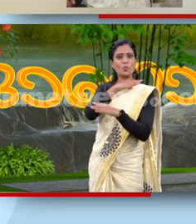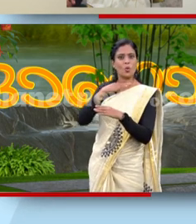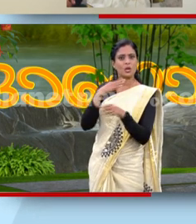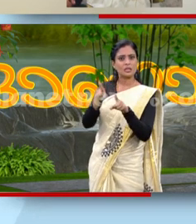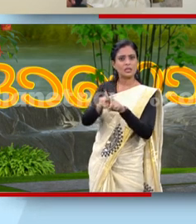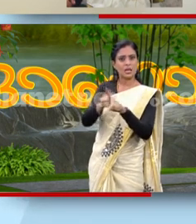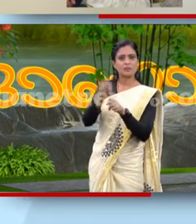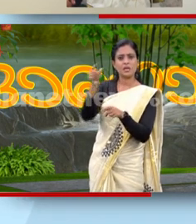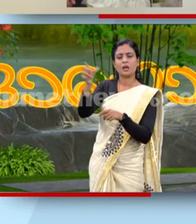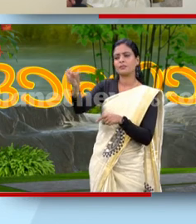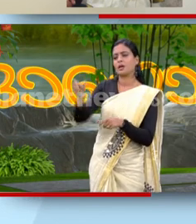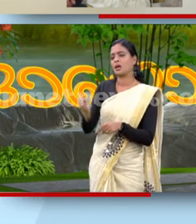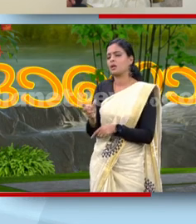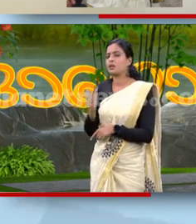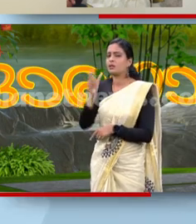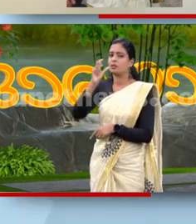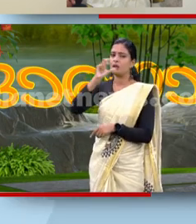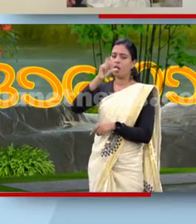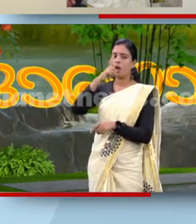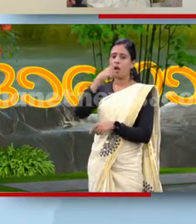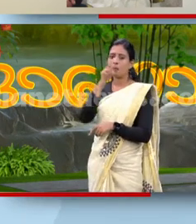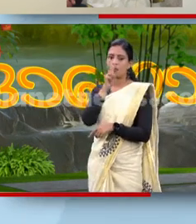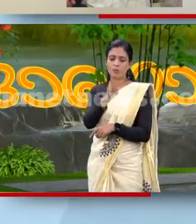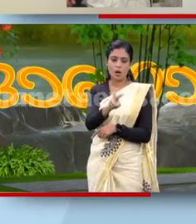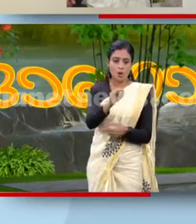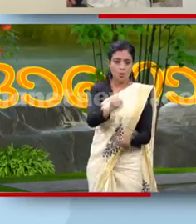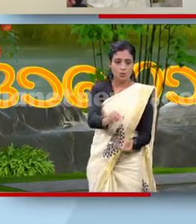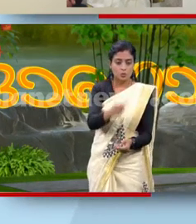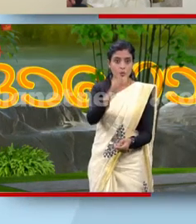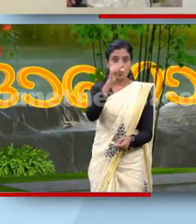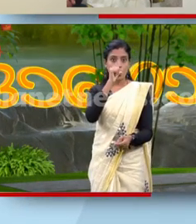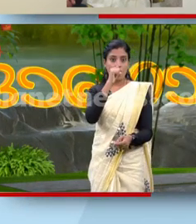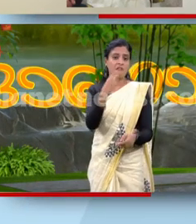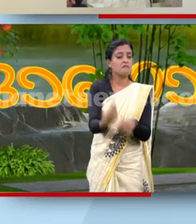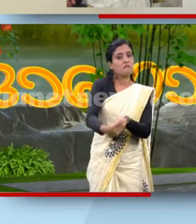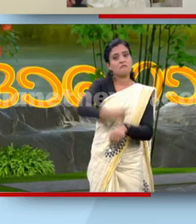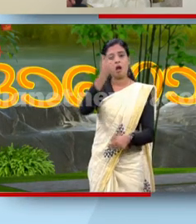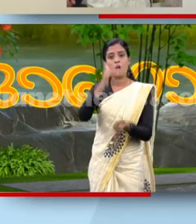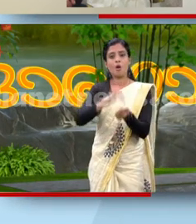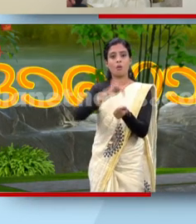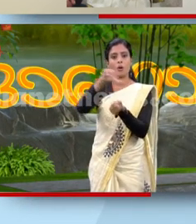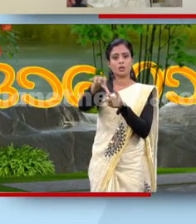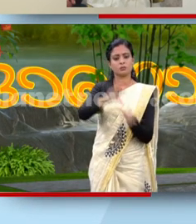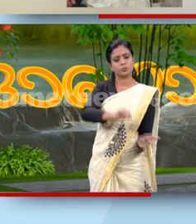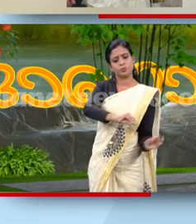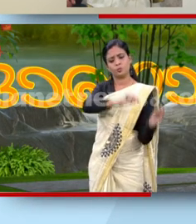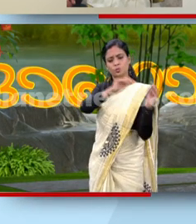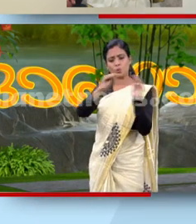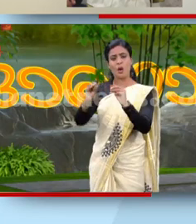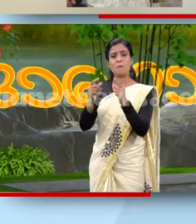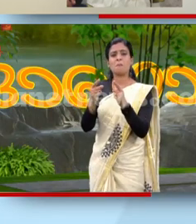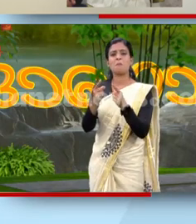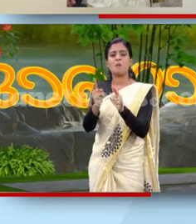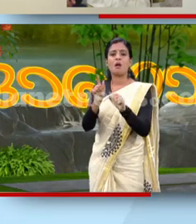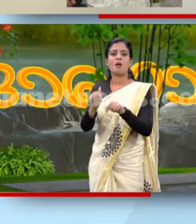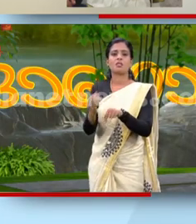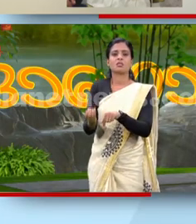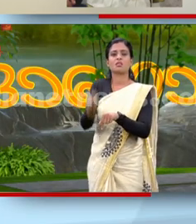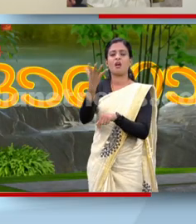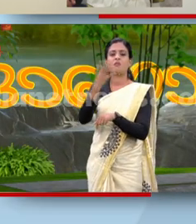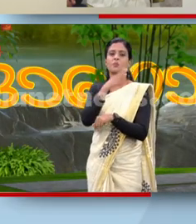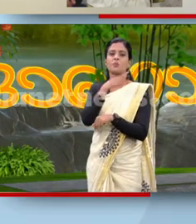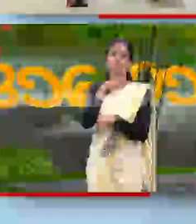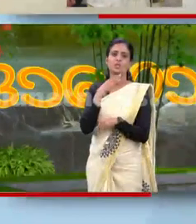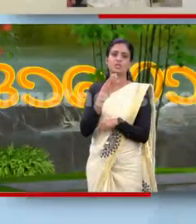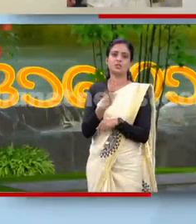അമ്മ ഓടിയെത്തി പെട്ടെന്ന് അടുത്തുള്ള ആശുപത്രിയിലേക്ക് കൊണ്ടുപോയെങ്കിലും ഇന്ന് രാവിലെ മരണം സംഭവിക്കുകയായിരുന്നു എന്നാണ് നമുക്ക്